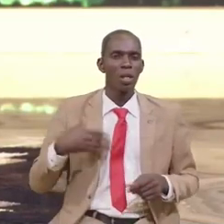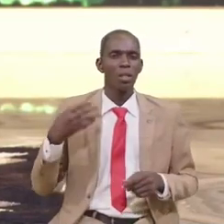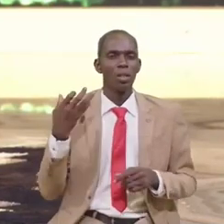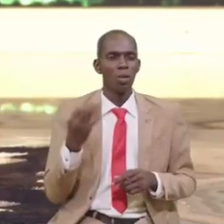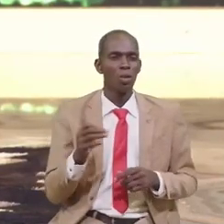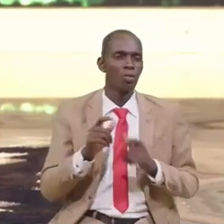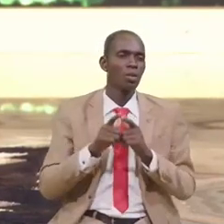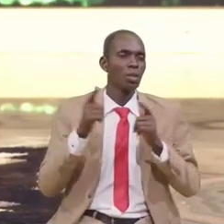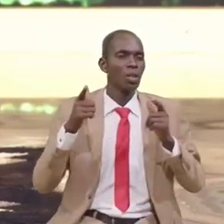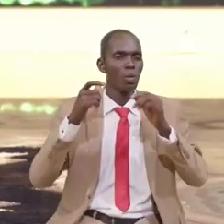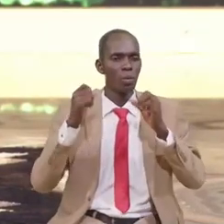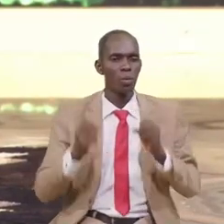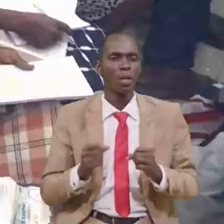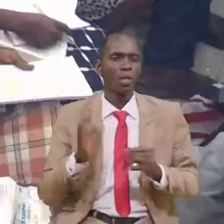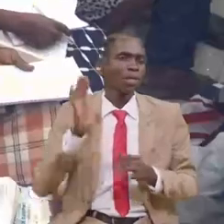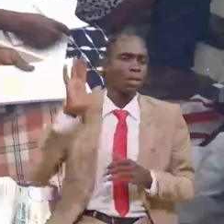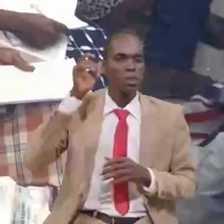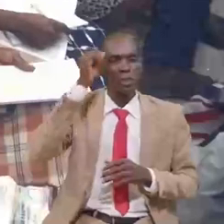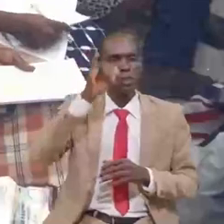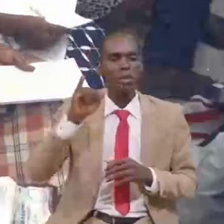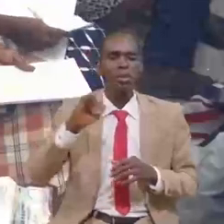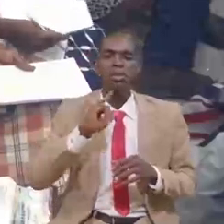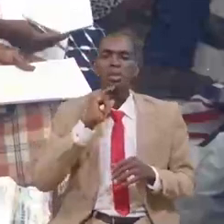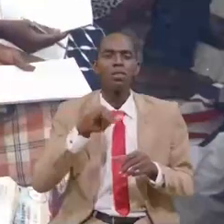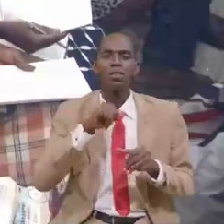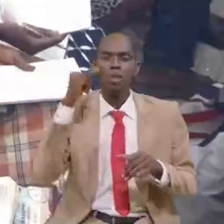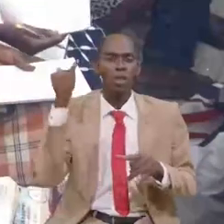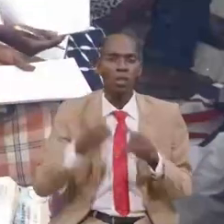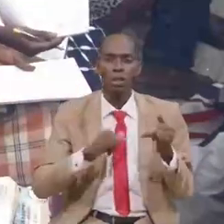limite. Y a-t-il quelqu'un là-bas qui dise Amen?